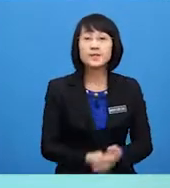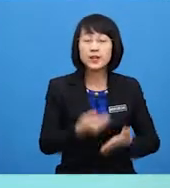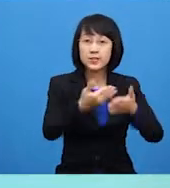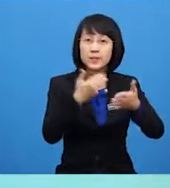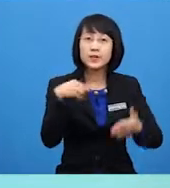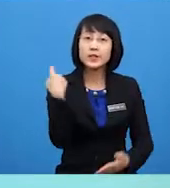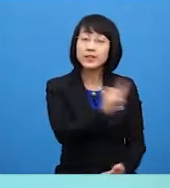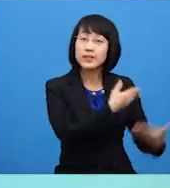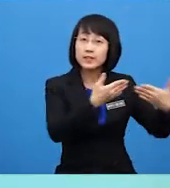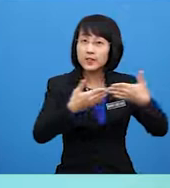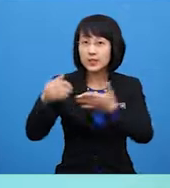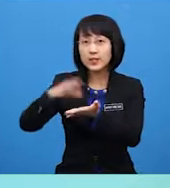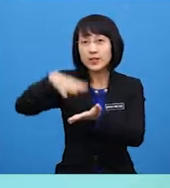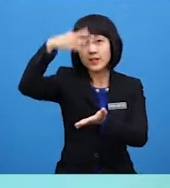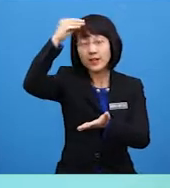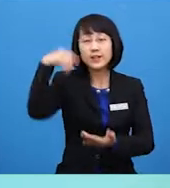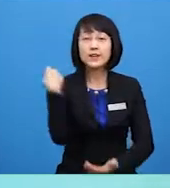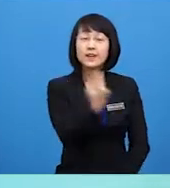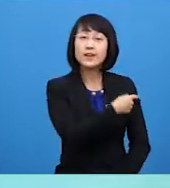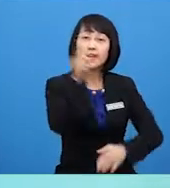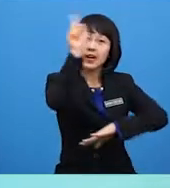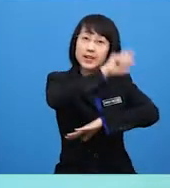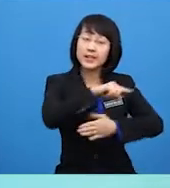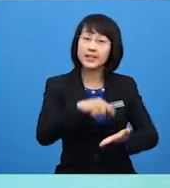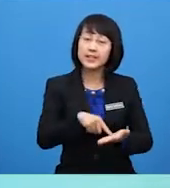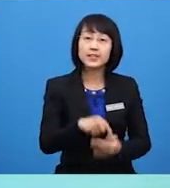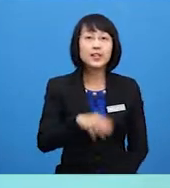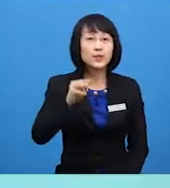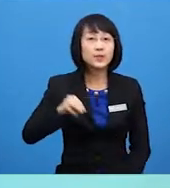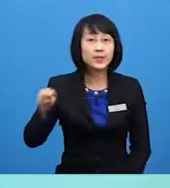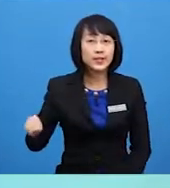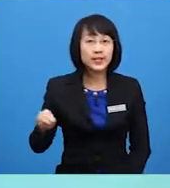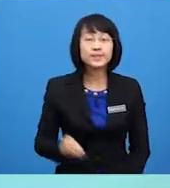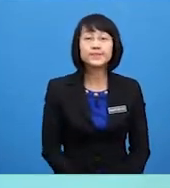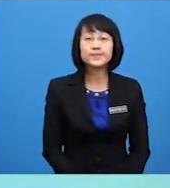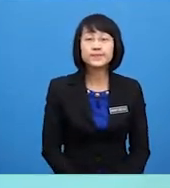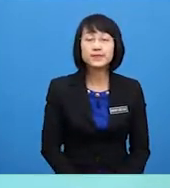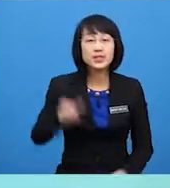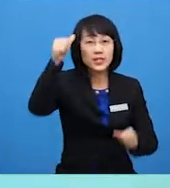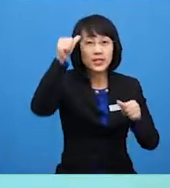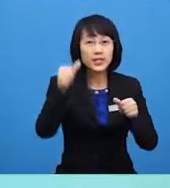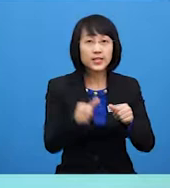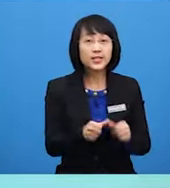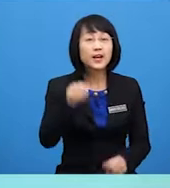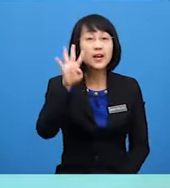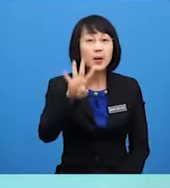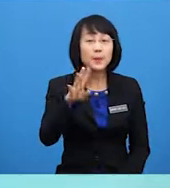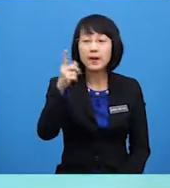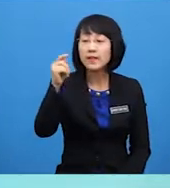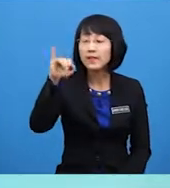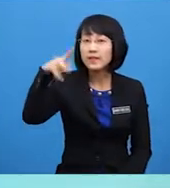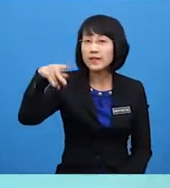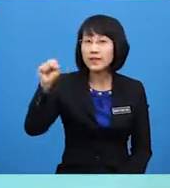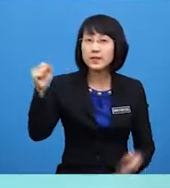kita meneruskan pembelajaran kita hari ini, murid-murid perlu ingat 4 tips darab